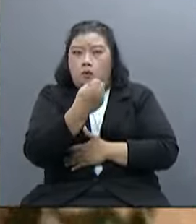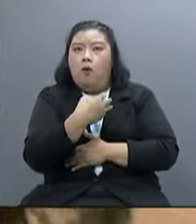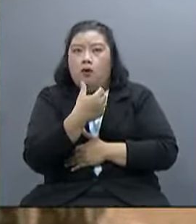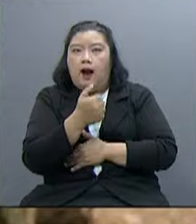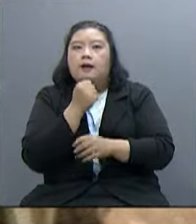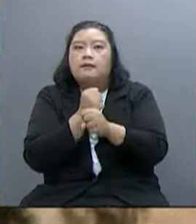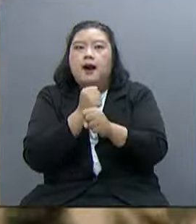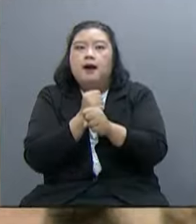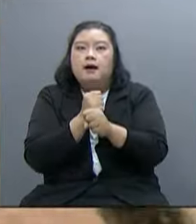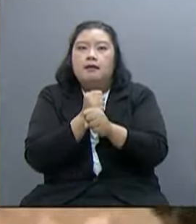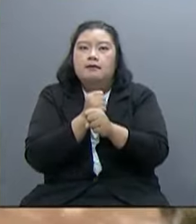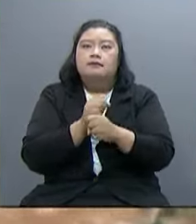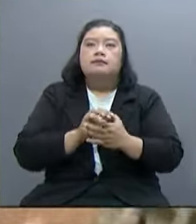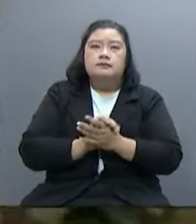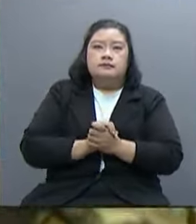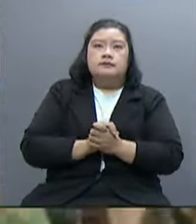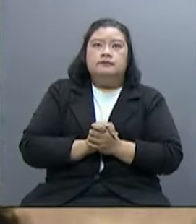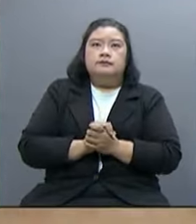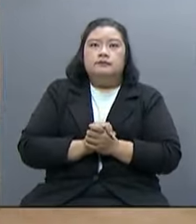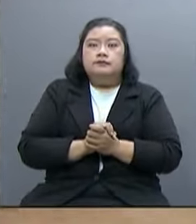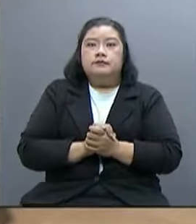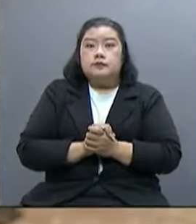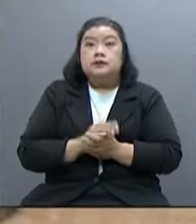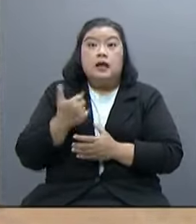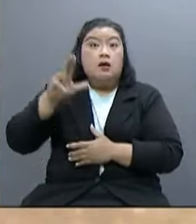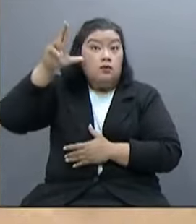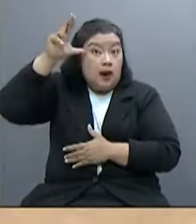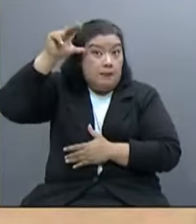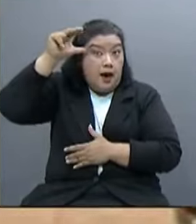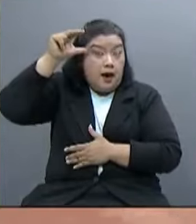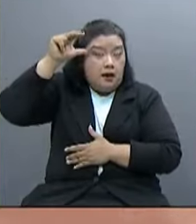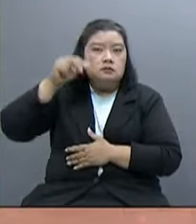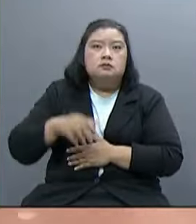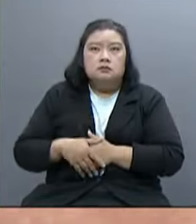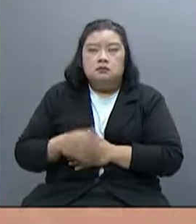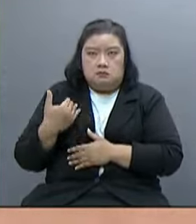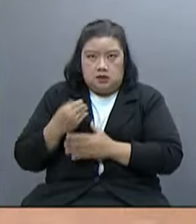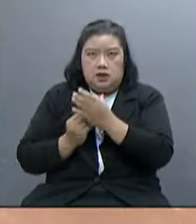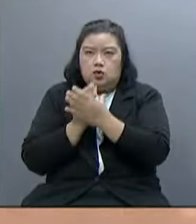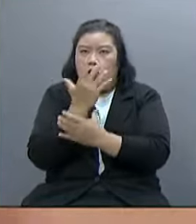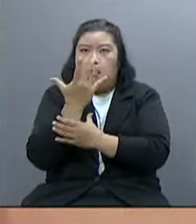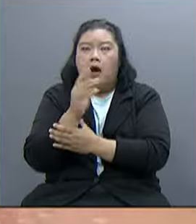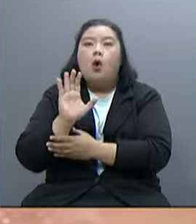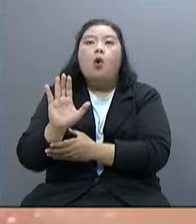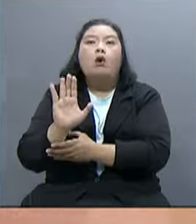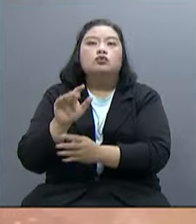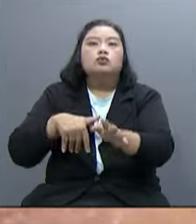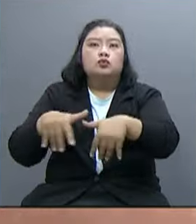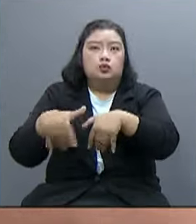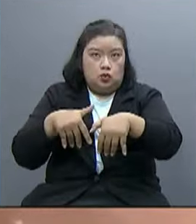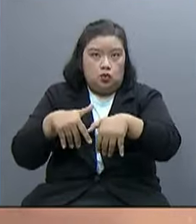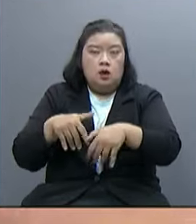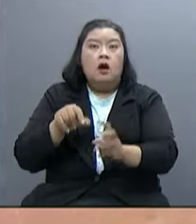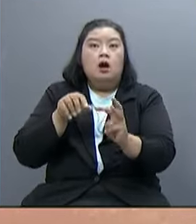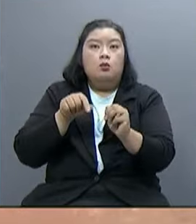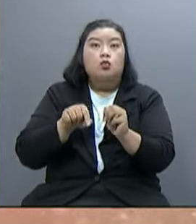ที่และที่จังหวัดลำปางค่ะเจ้าหน้าที่เข้าไปตรวจสอบป่าชุมชนบ้านแม่กัวพัฒนาหมู่